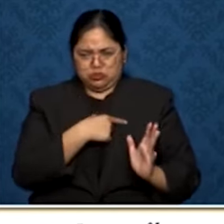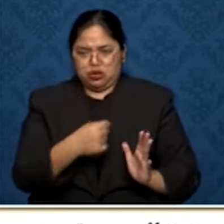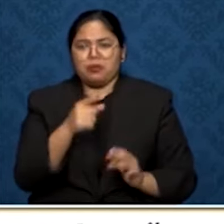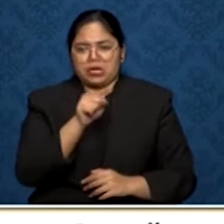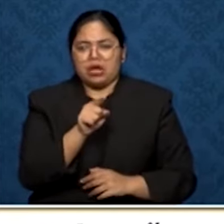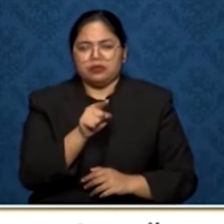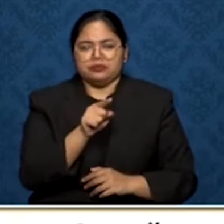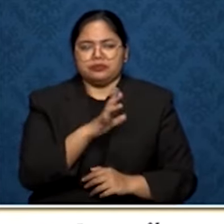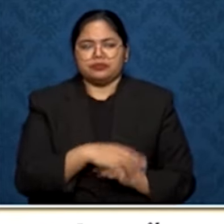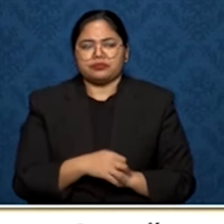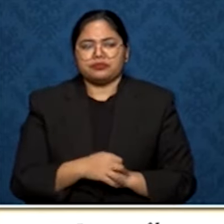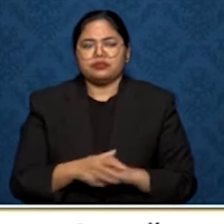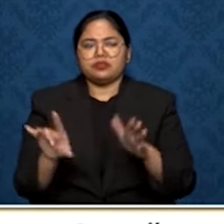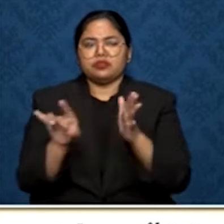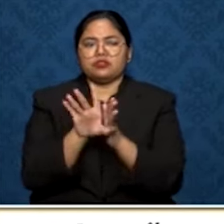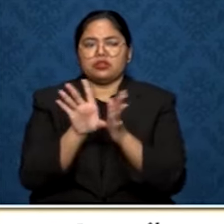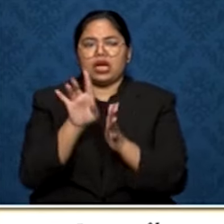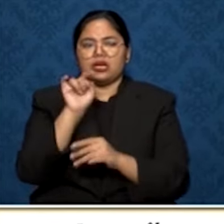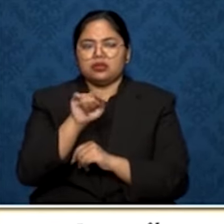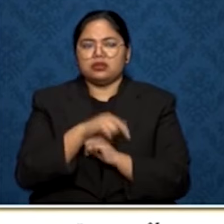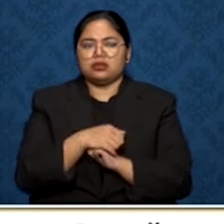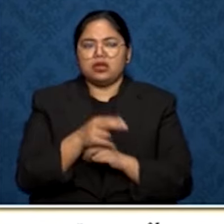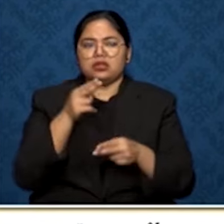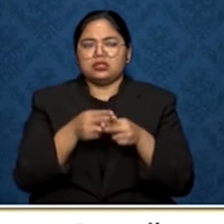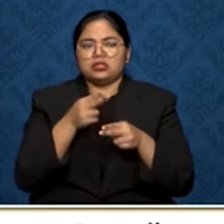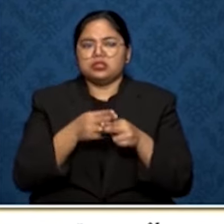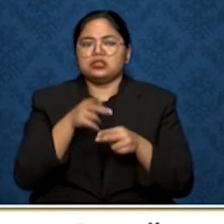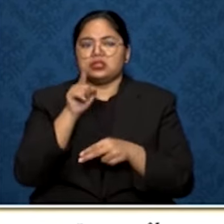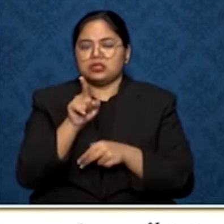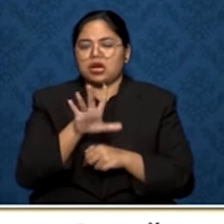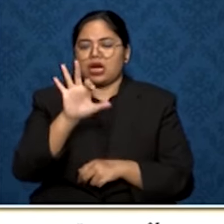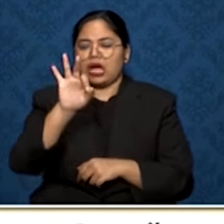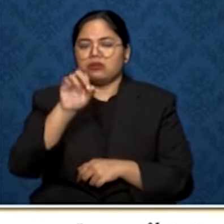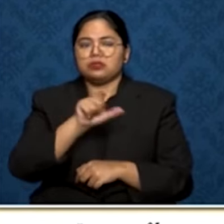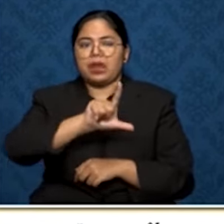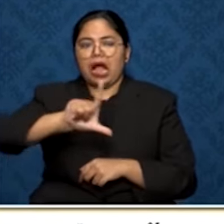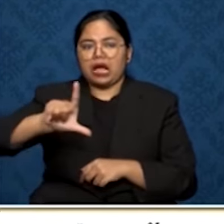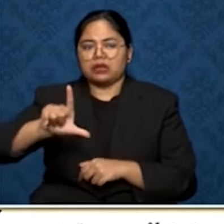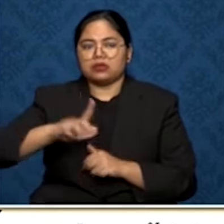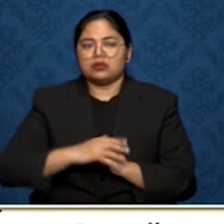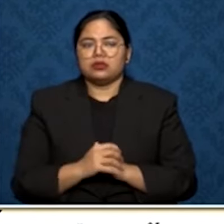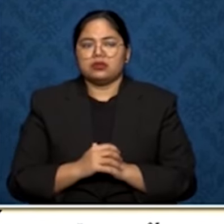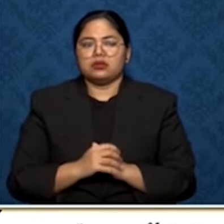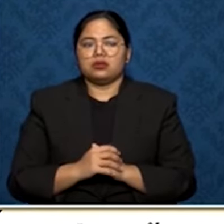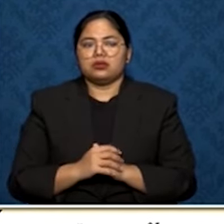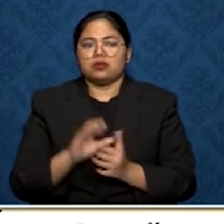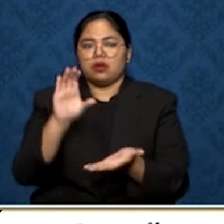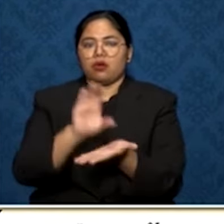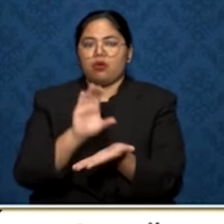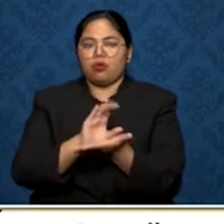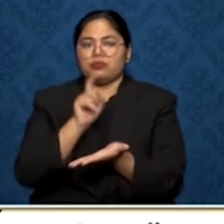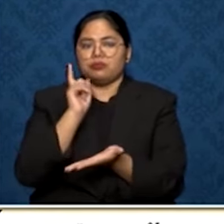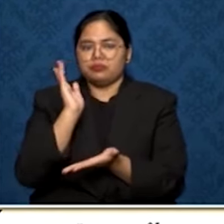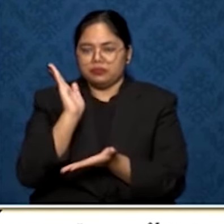Soft Power Forum ตอนหัเปลี่นมาเป็ชื่อสะแรดก้าวสิบล้านครับหูดีมากเลย พอโซอลมา